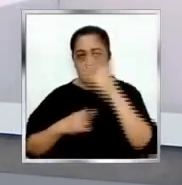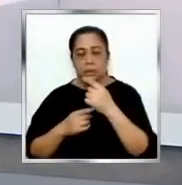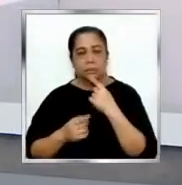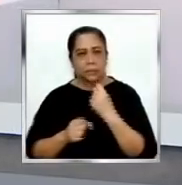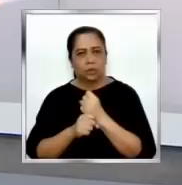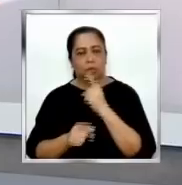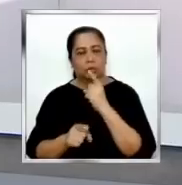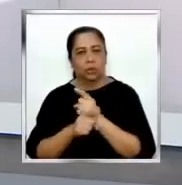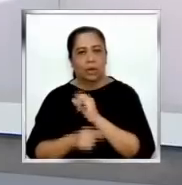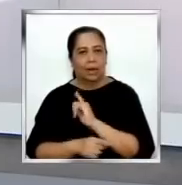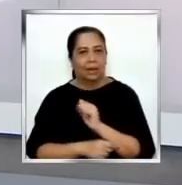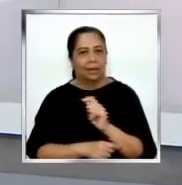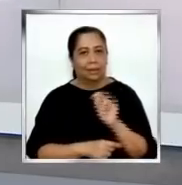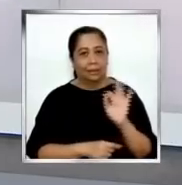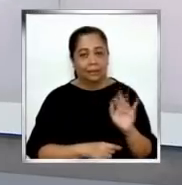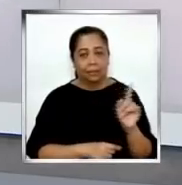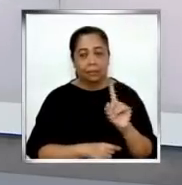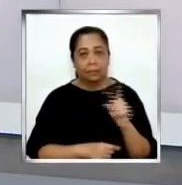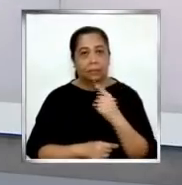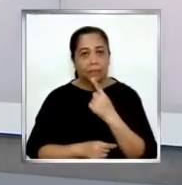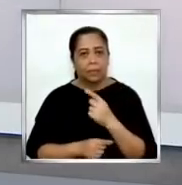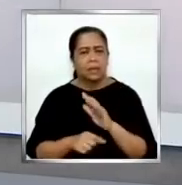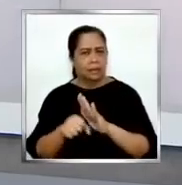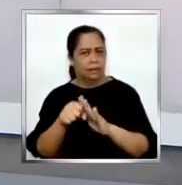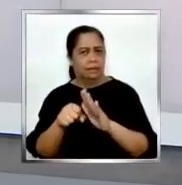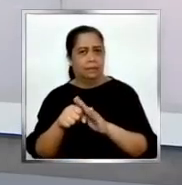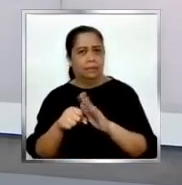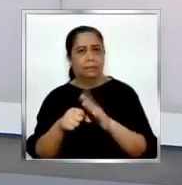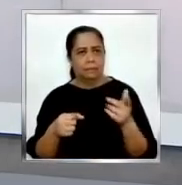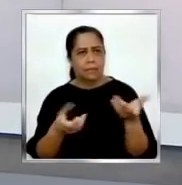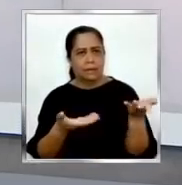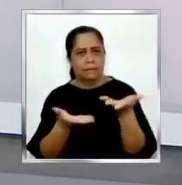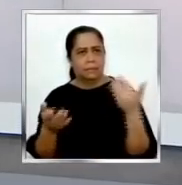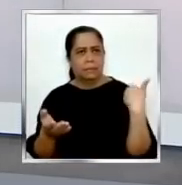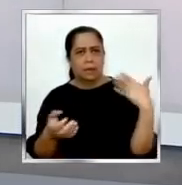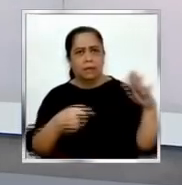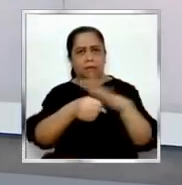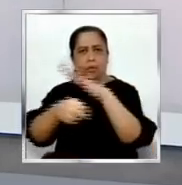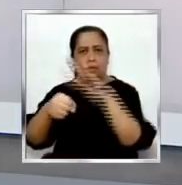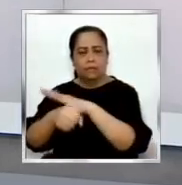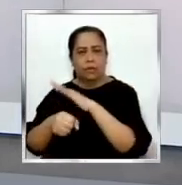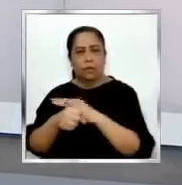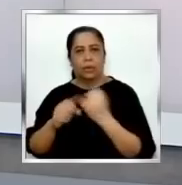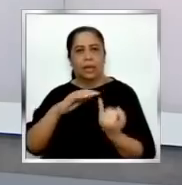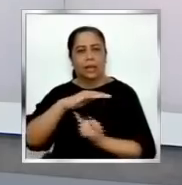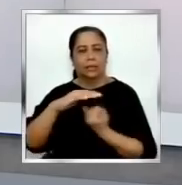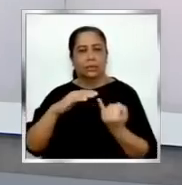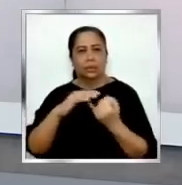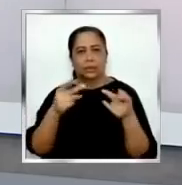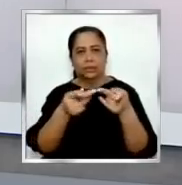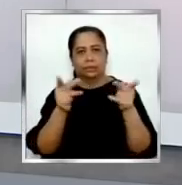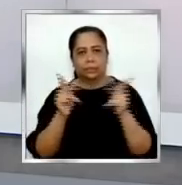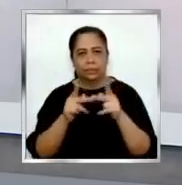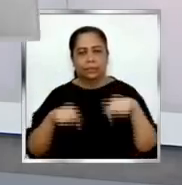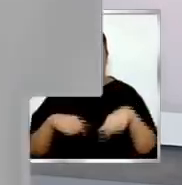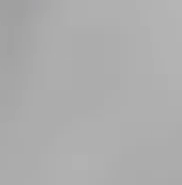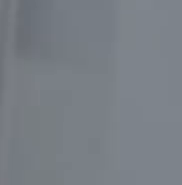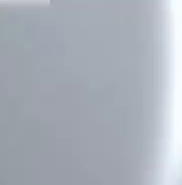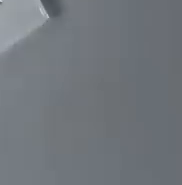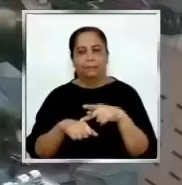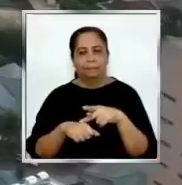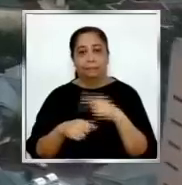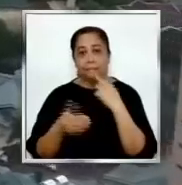Task Force Against COVID-19 na sapat at hindi pa puno ang mga isolation facility sa bansa. Nakatutok si Sandra